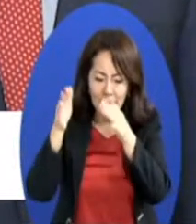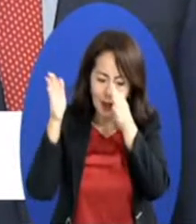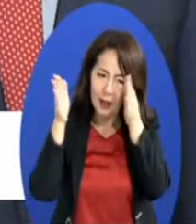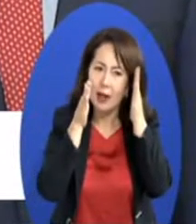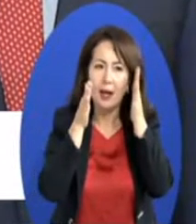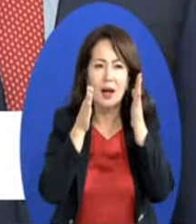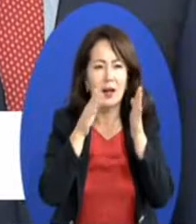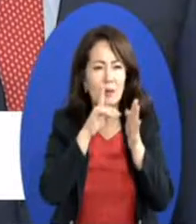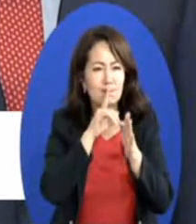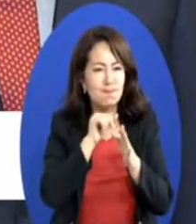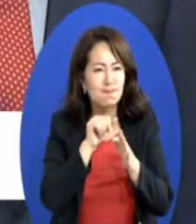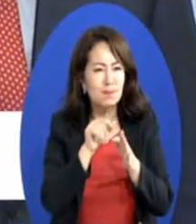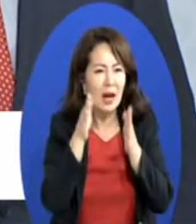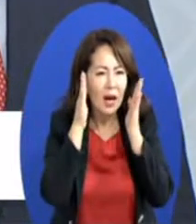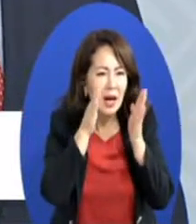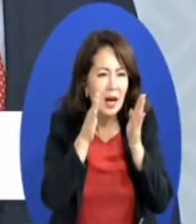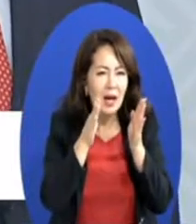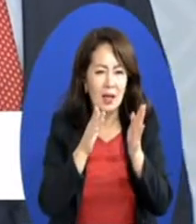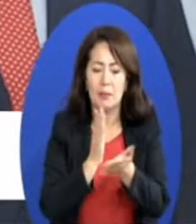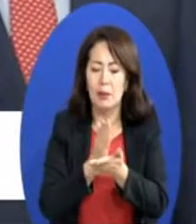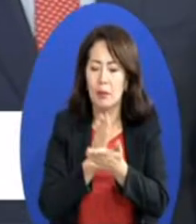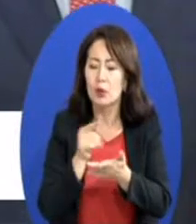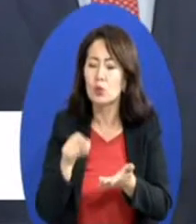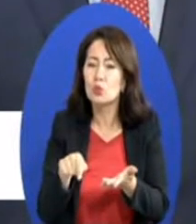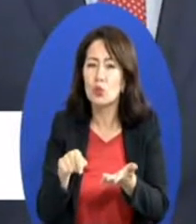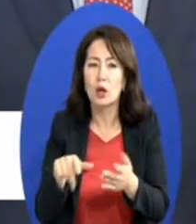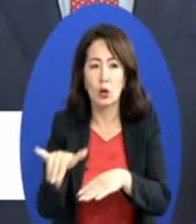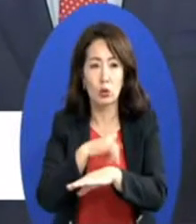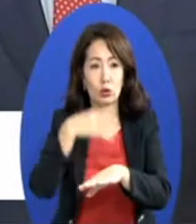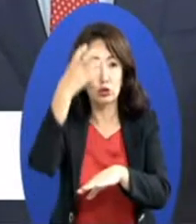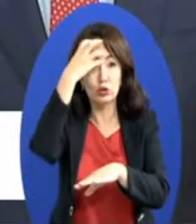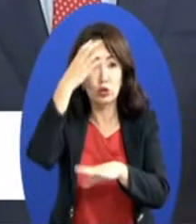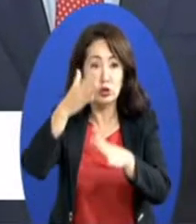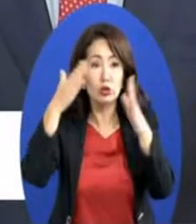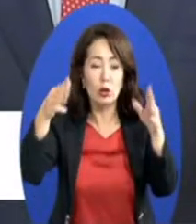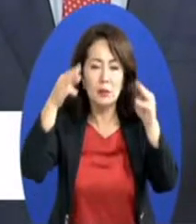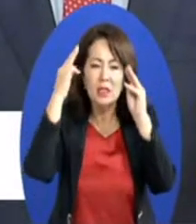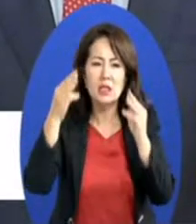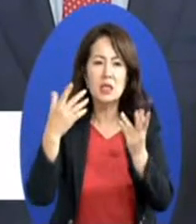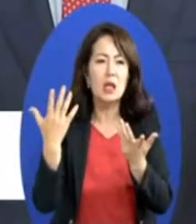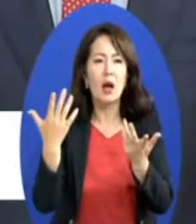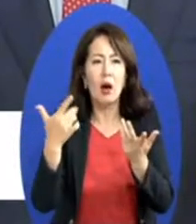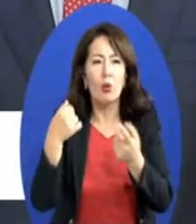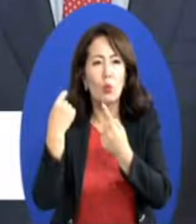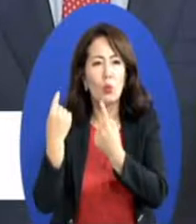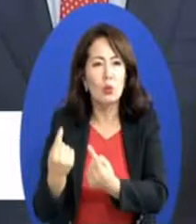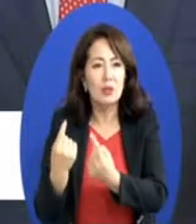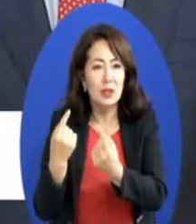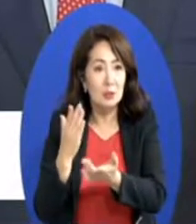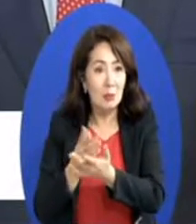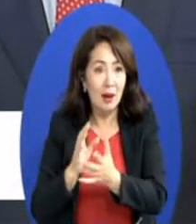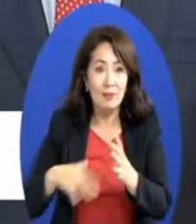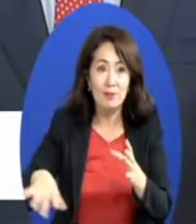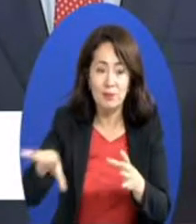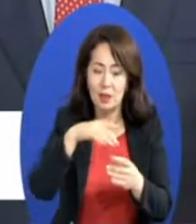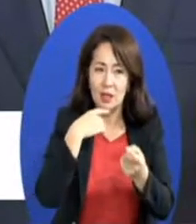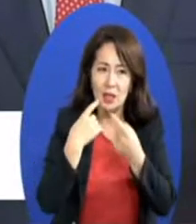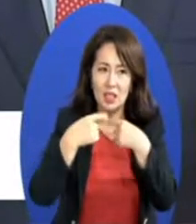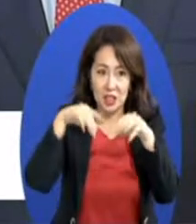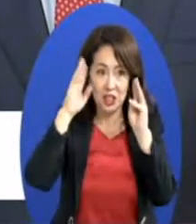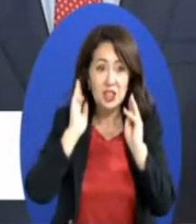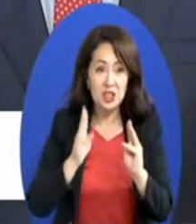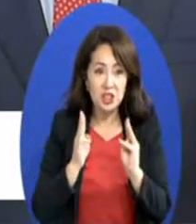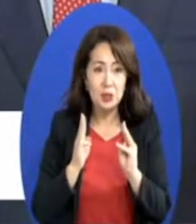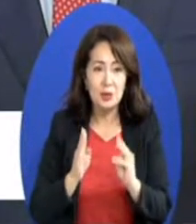анхаарал татсан асуудлууд байгаа. Тэрэн дотроос ялангуяа улс төрийн одоо томоохон шийдлийг хүлээсэн зүйлийг манай бүлэг бас